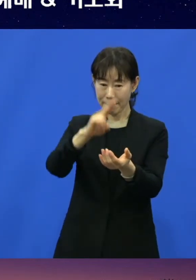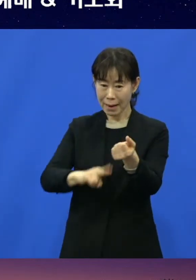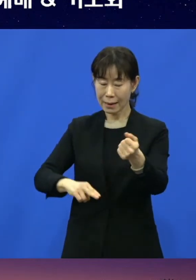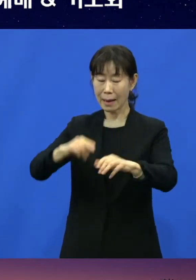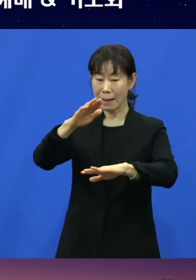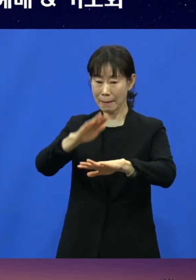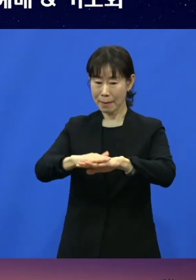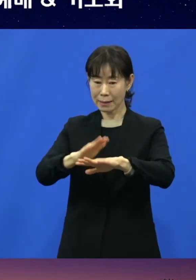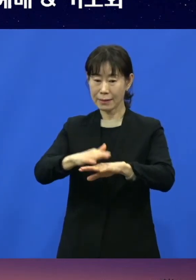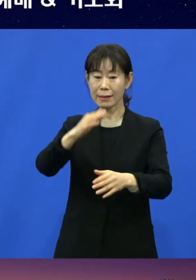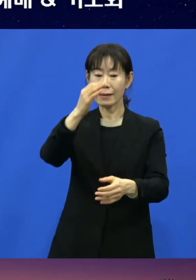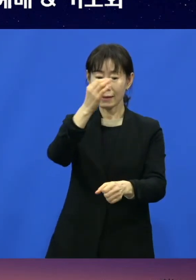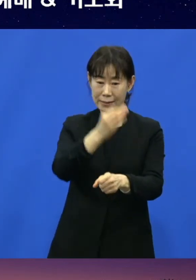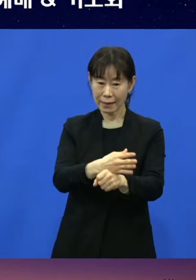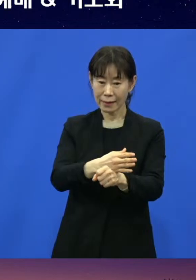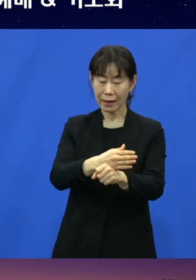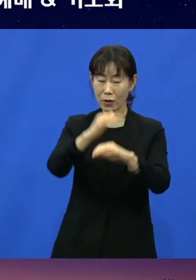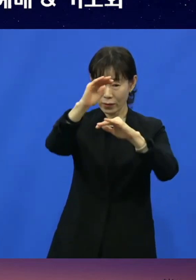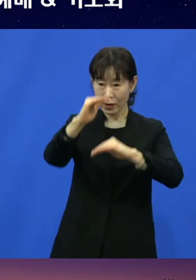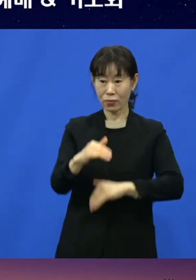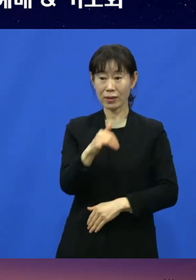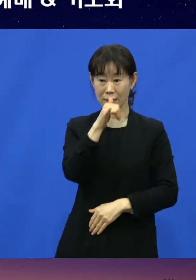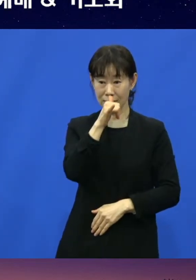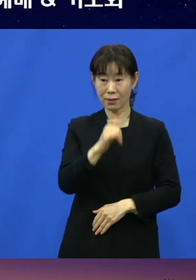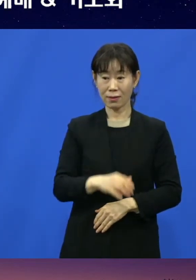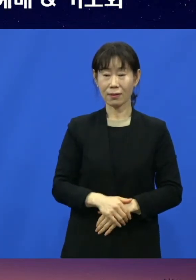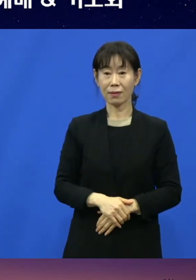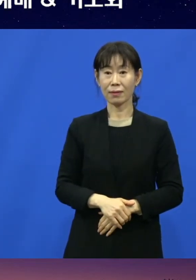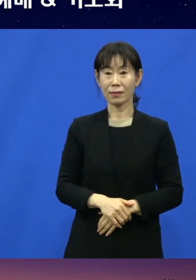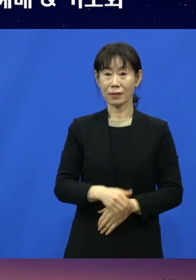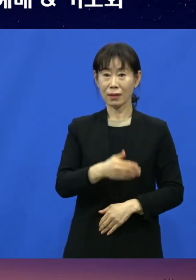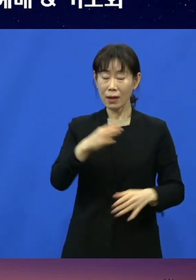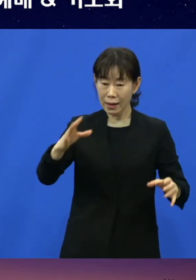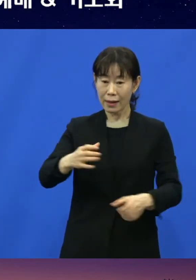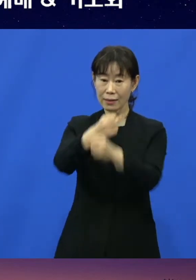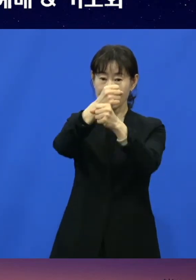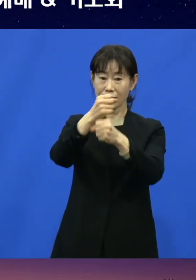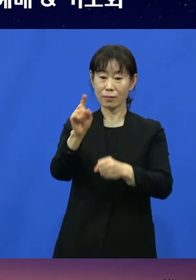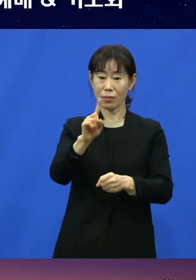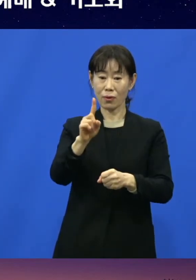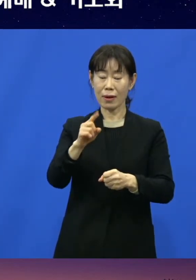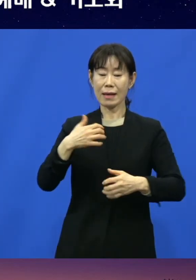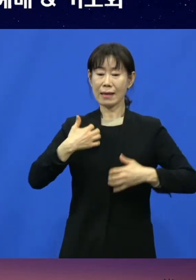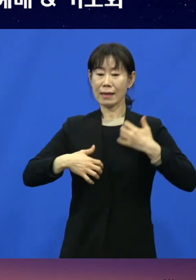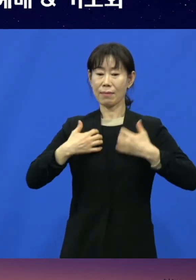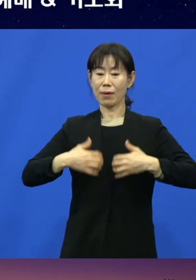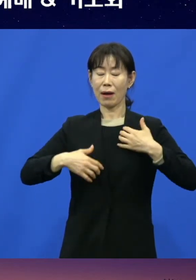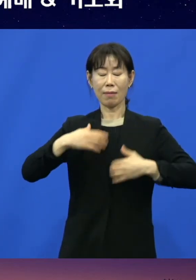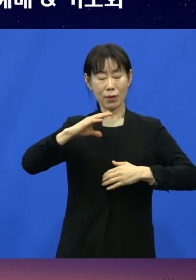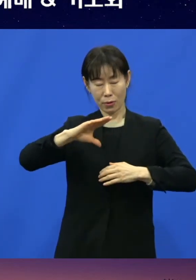밭을 사느니라. 여기 핵심은 여러분, 기뻐하며 돌아갔어요.